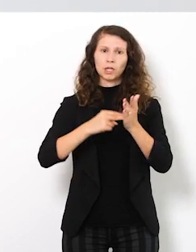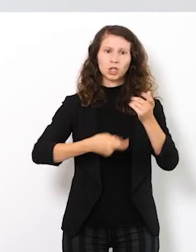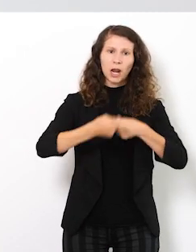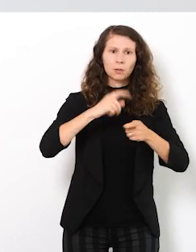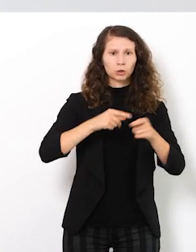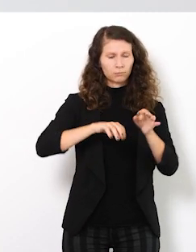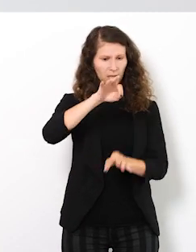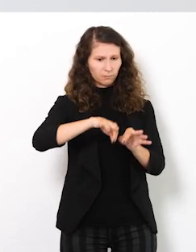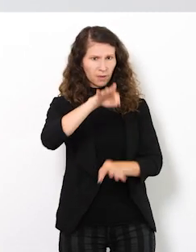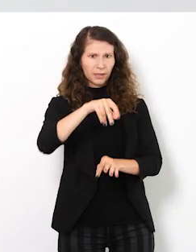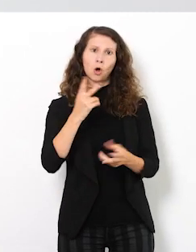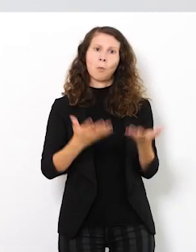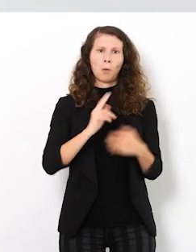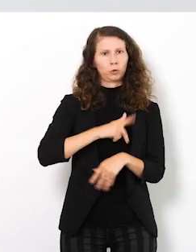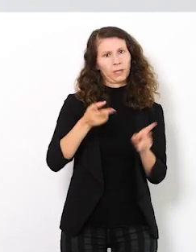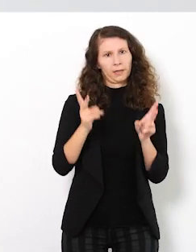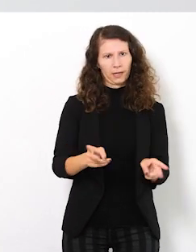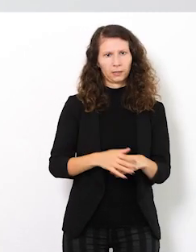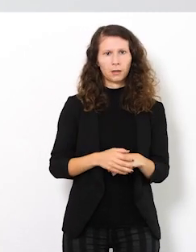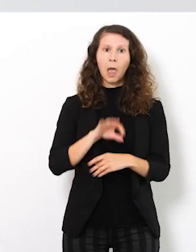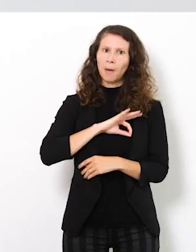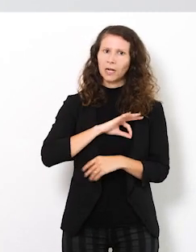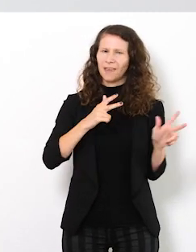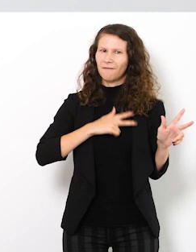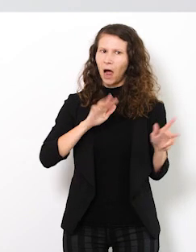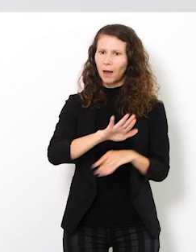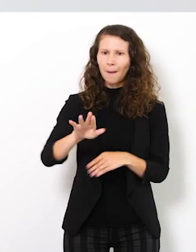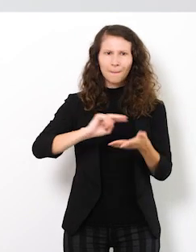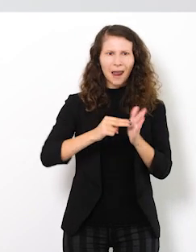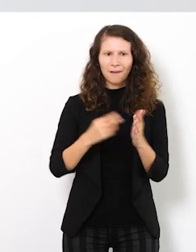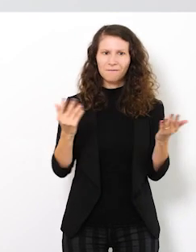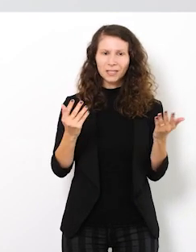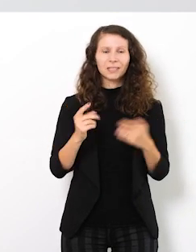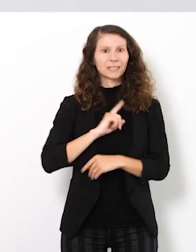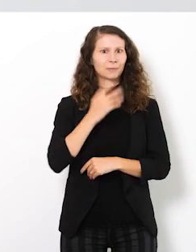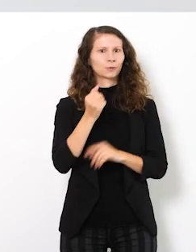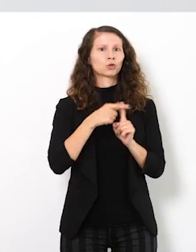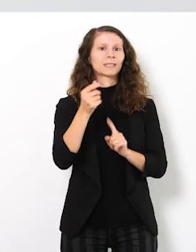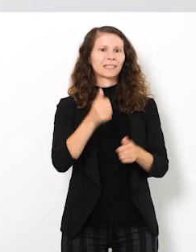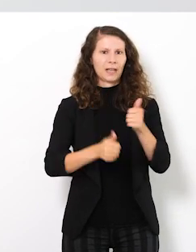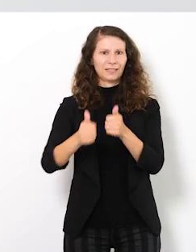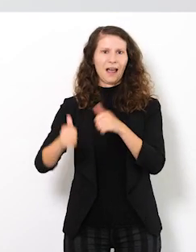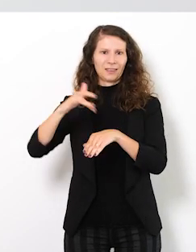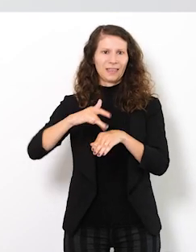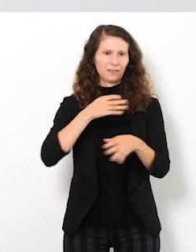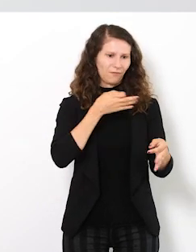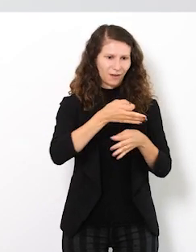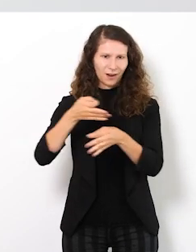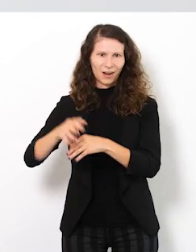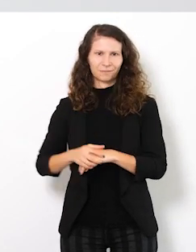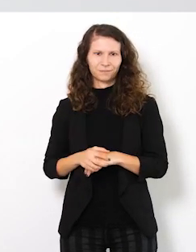wollen, bespreche ich deswegen mit den Spitzenkandidatinnen und Kandidaten der Parteien. Heute ist mein Gast Christian